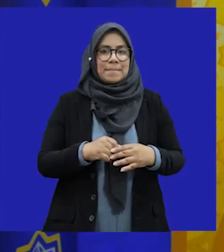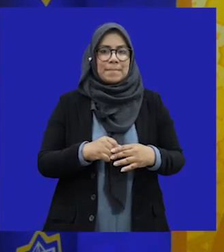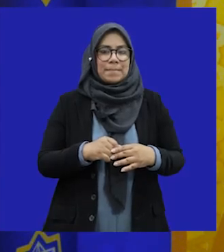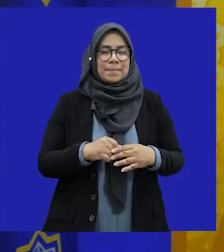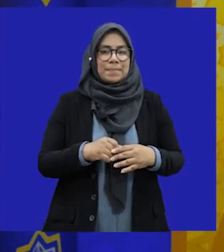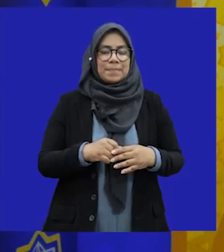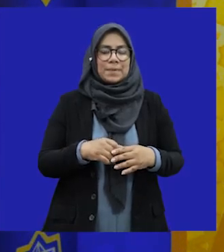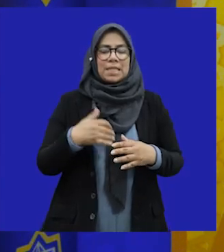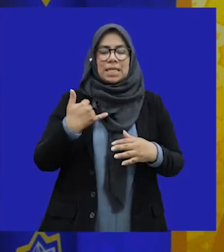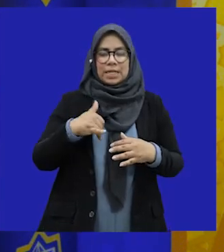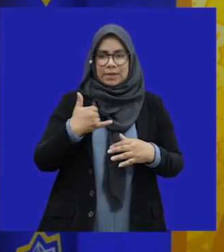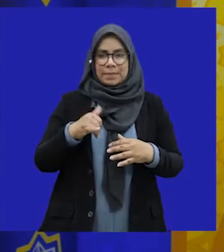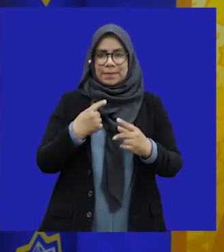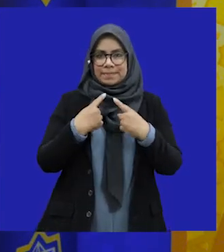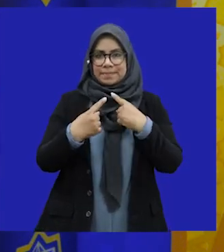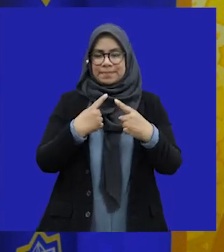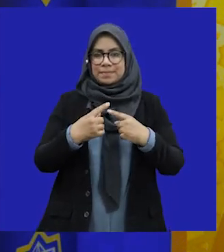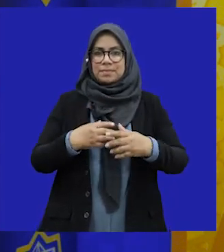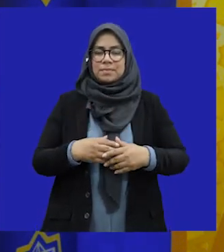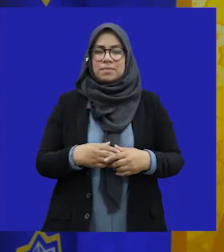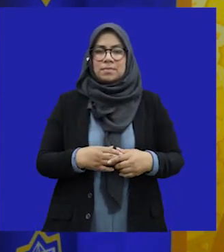فأتيته بوضوئه وحاجته.